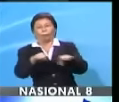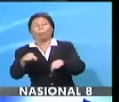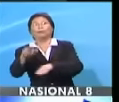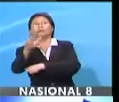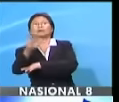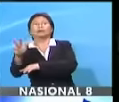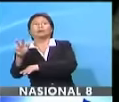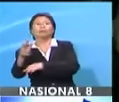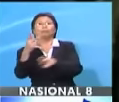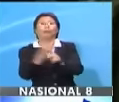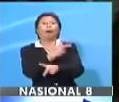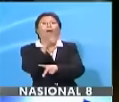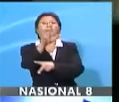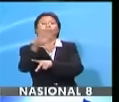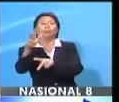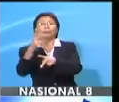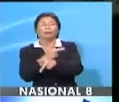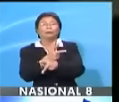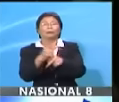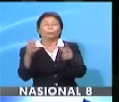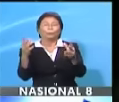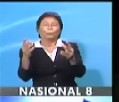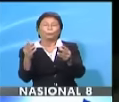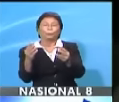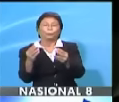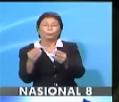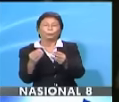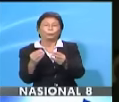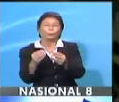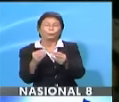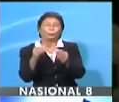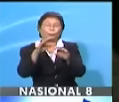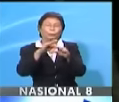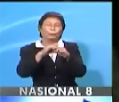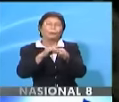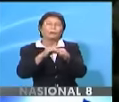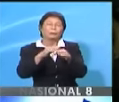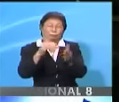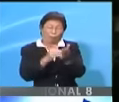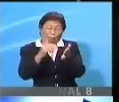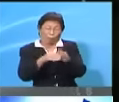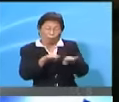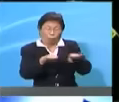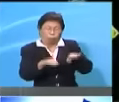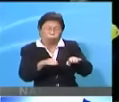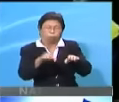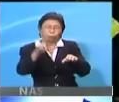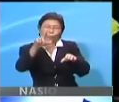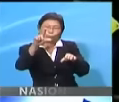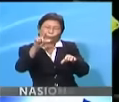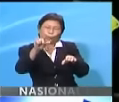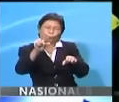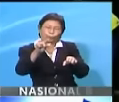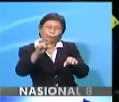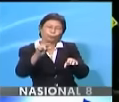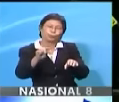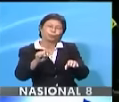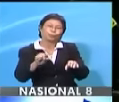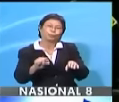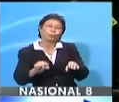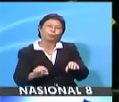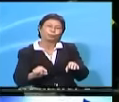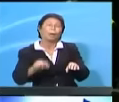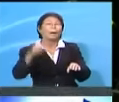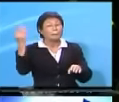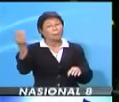kekerapan gegaran itu telah beransur renggang. Telah beransur kekerapannya telah nampak berkurangan lah.